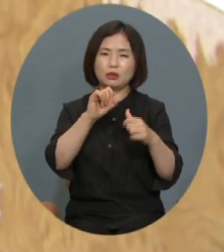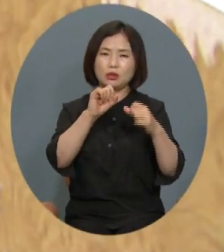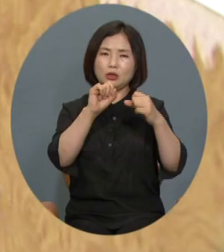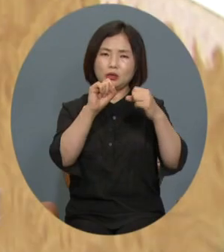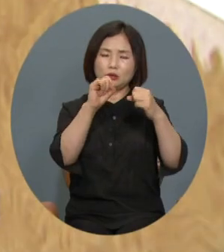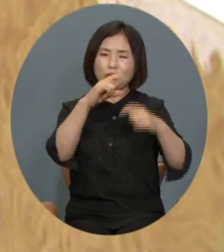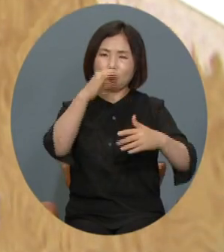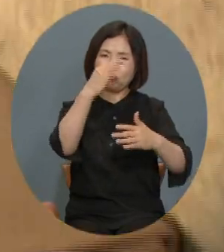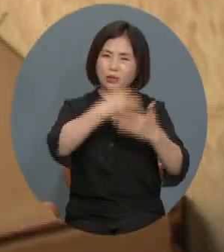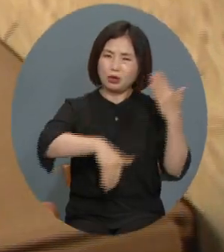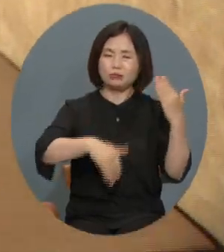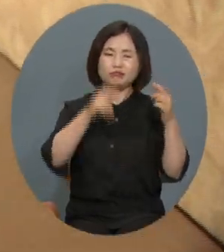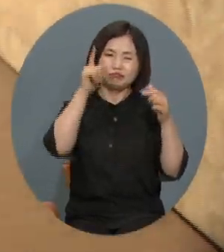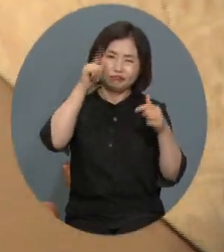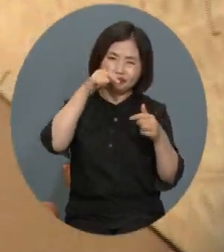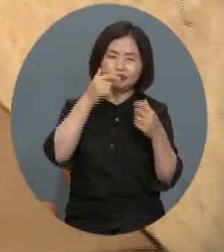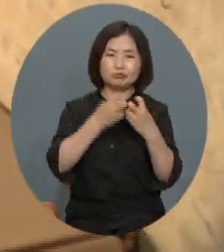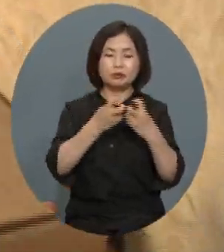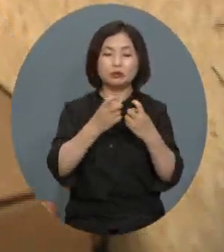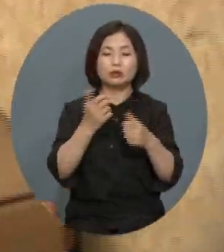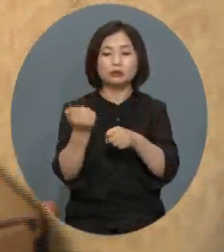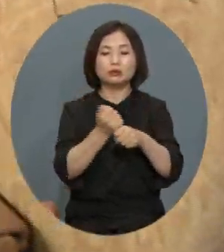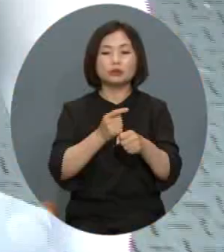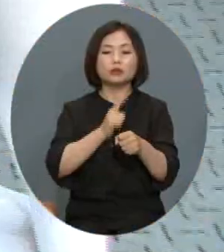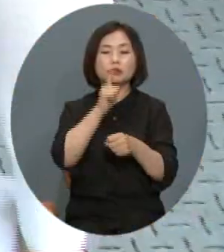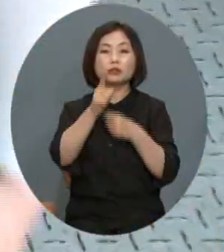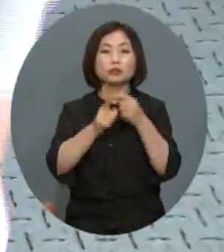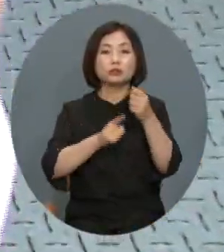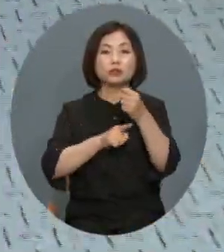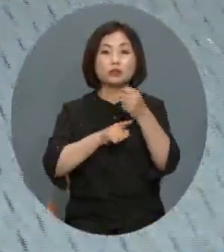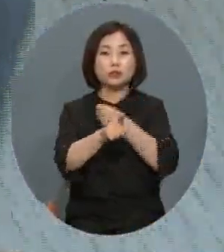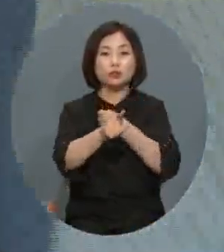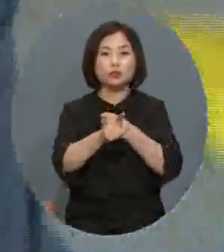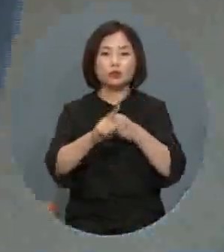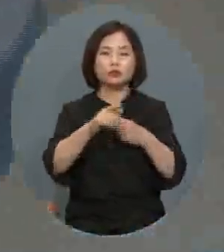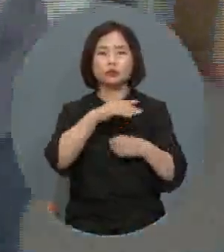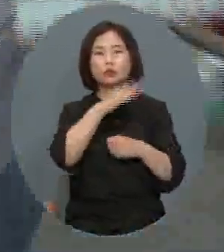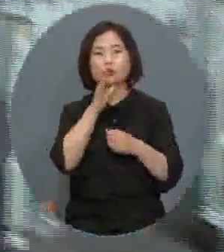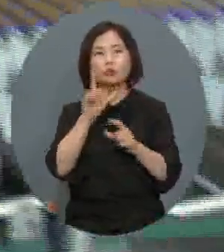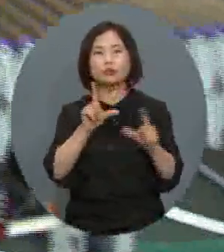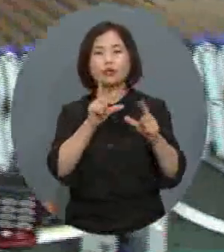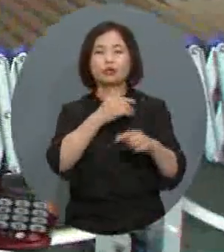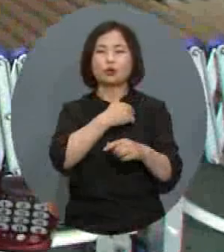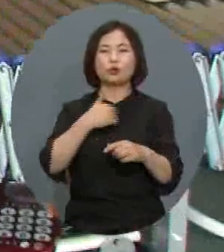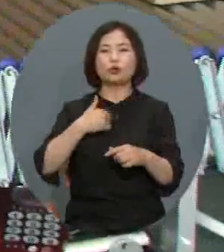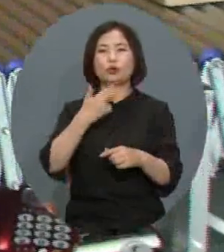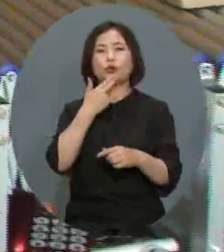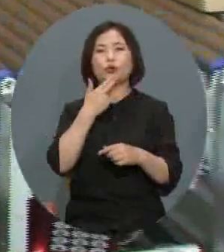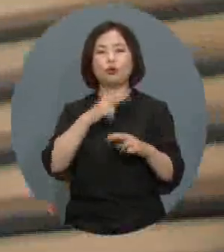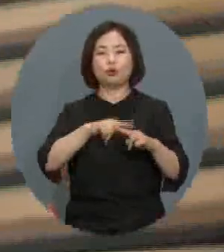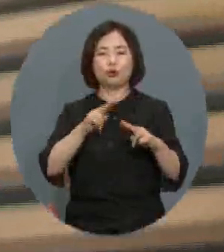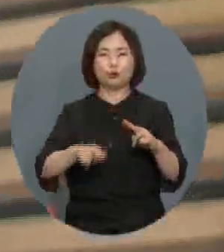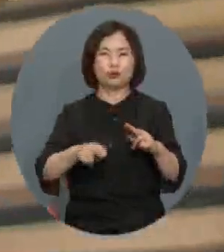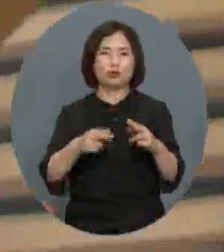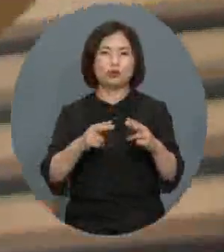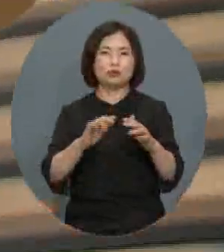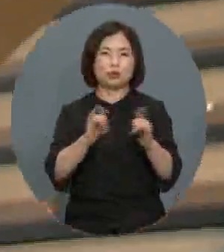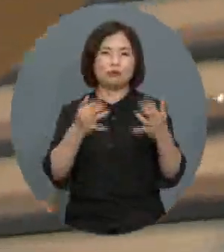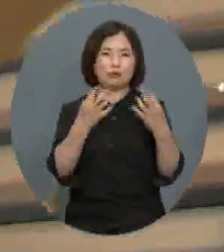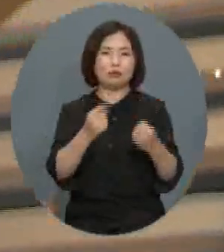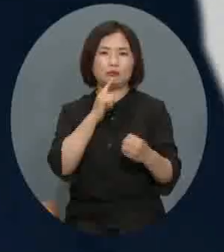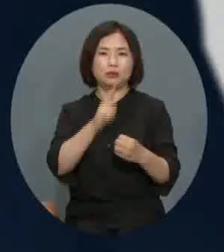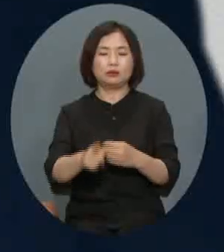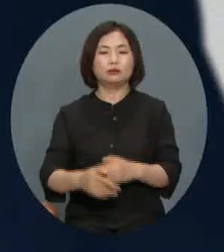것을 감수하면서 조기연금 신청이 많은 것은 그만큼 노후 생활에 여유가 없는 퇴직자가 많다는